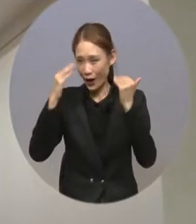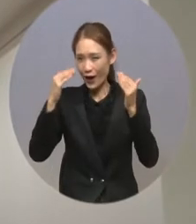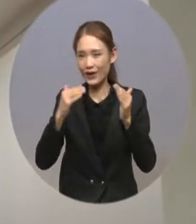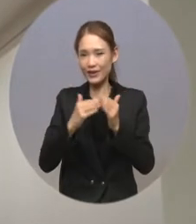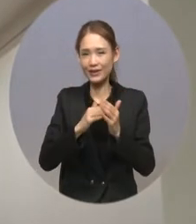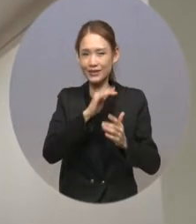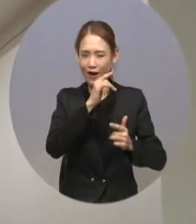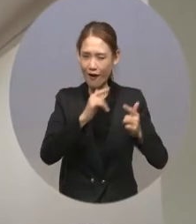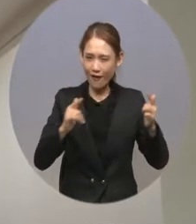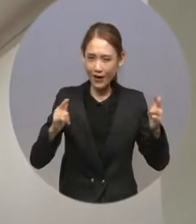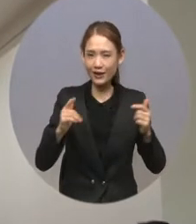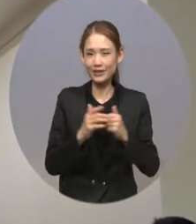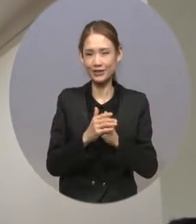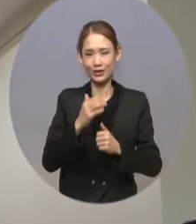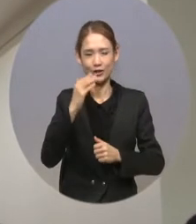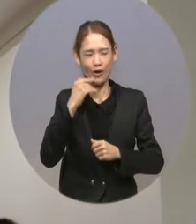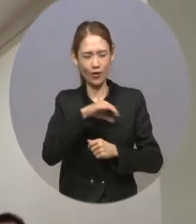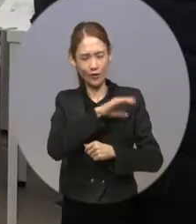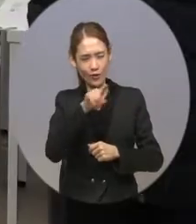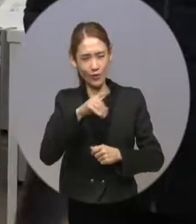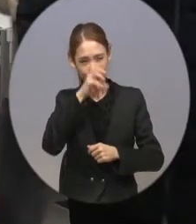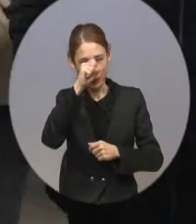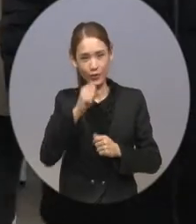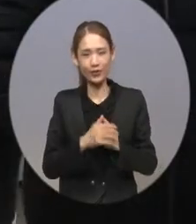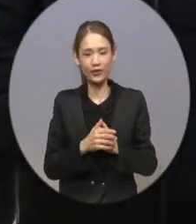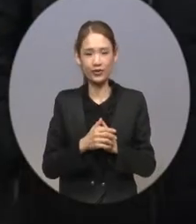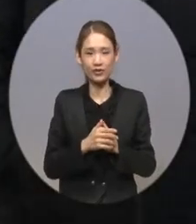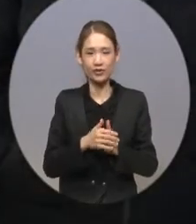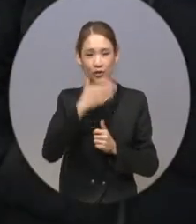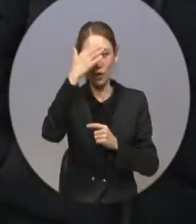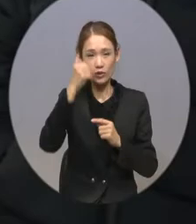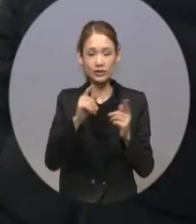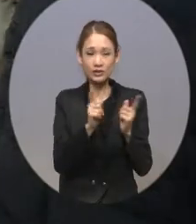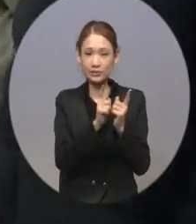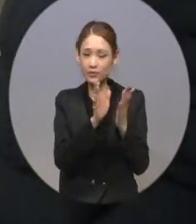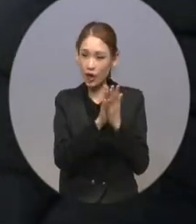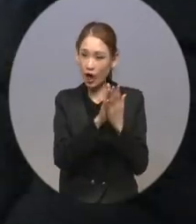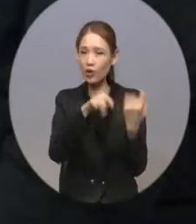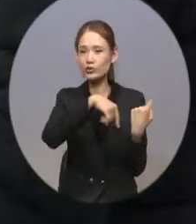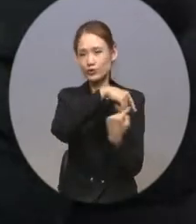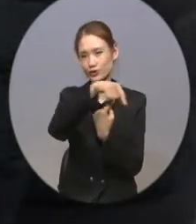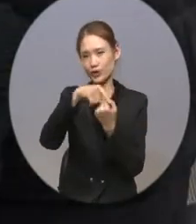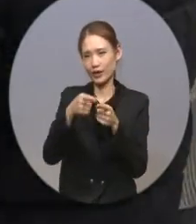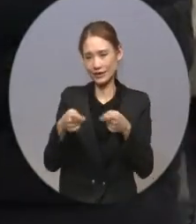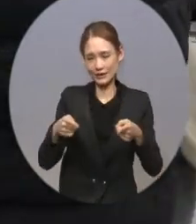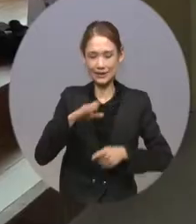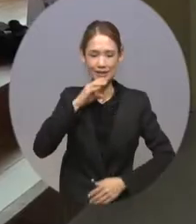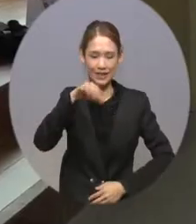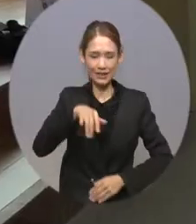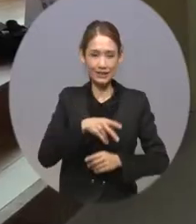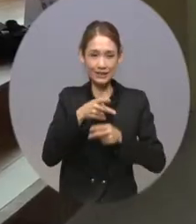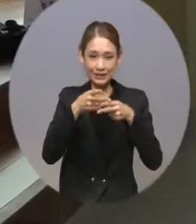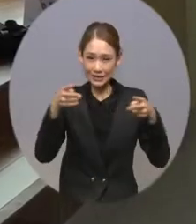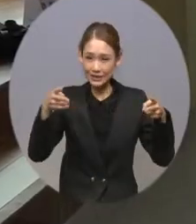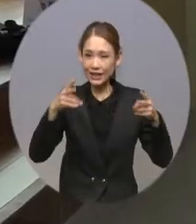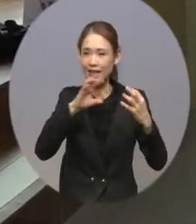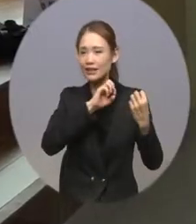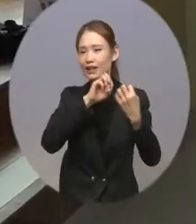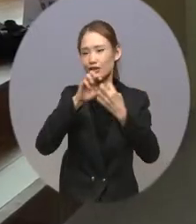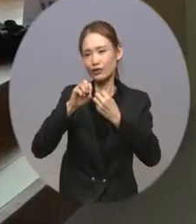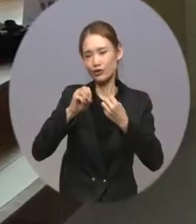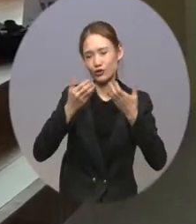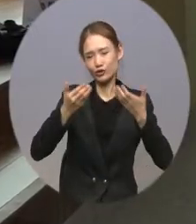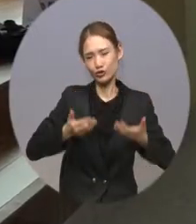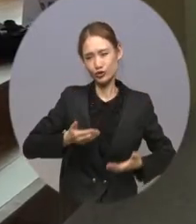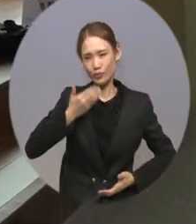모두 야무지고 탐스럽다는 뜻을 가졌습니다. 청소년들이 직접 운영하며 1층에는 카페, 2층에는 이야기를 나누고 쉴 수